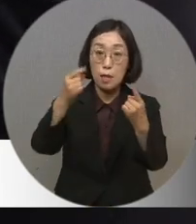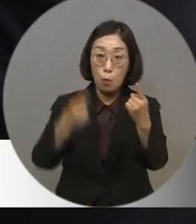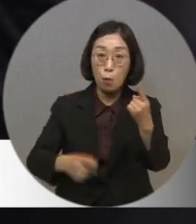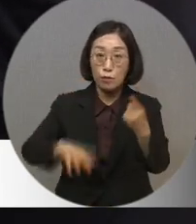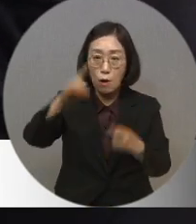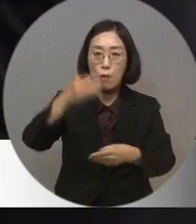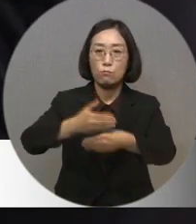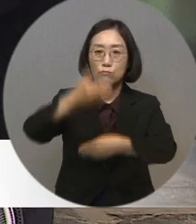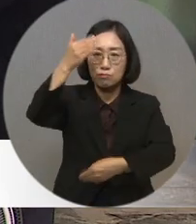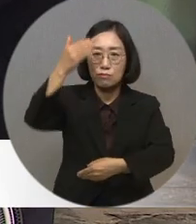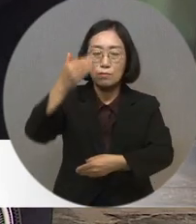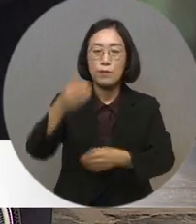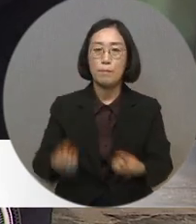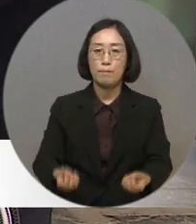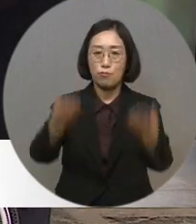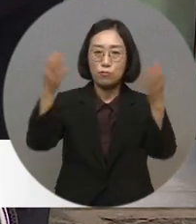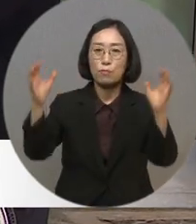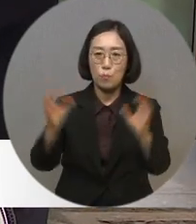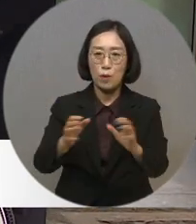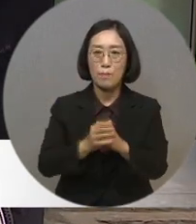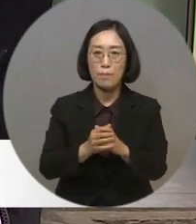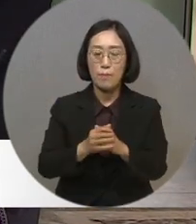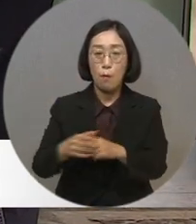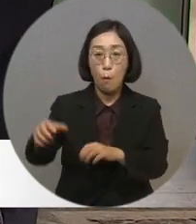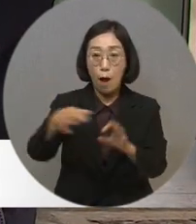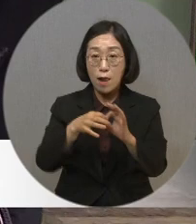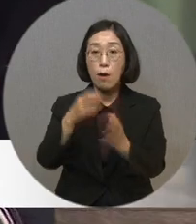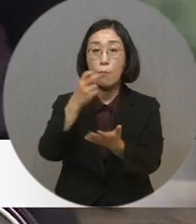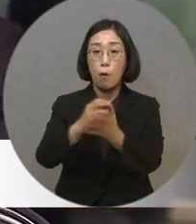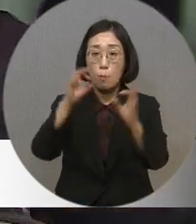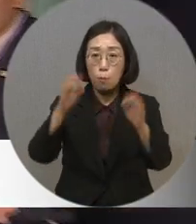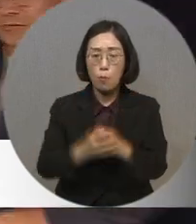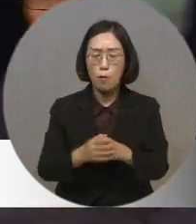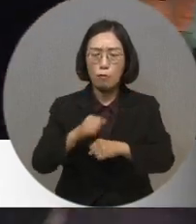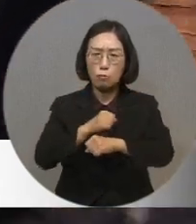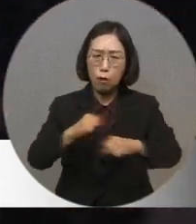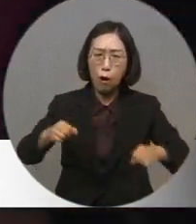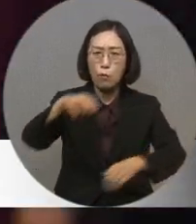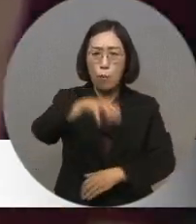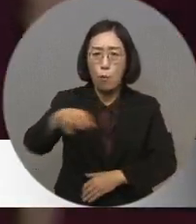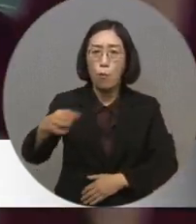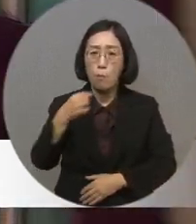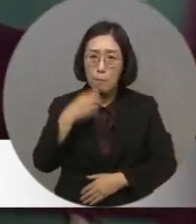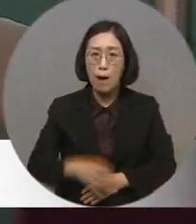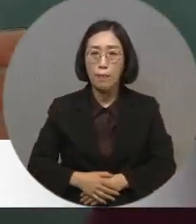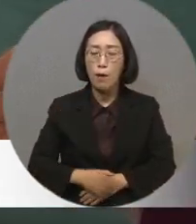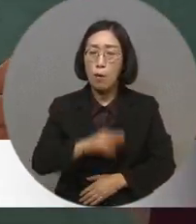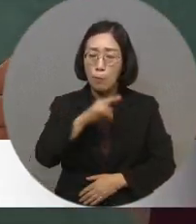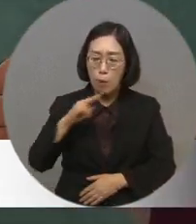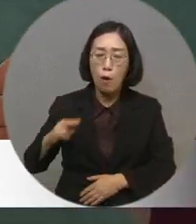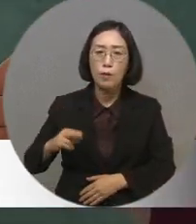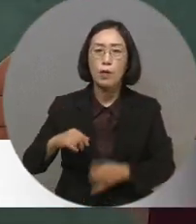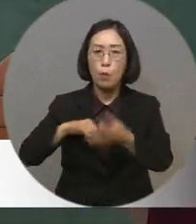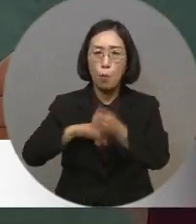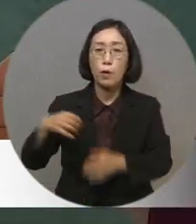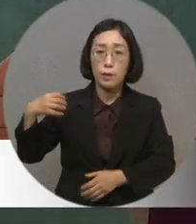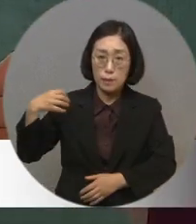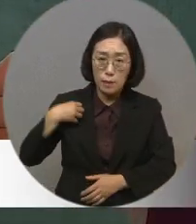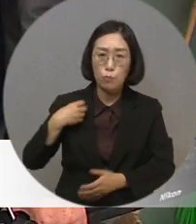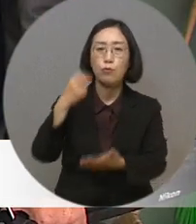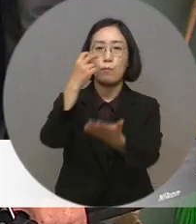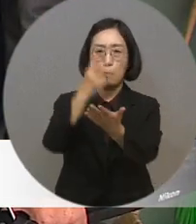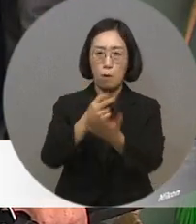현판식이 열렸습니다. 현재 관련법에서는 일정 규모 이상의 점포에만 편의시설 설치를 의무화하고